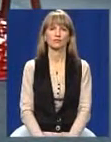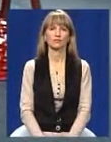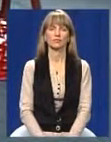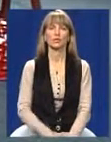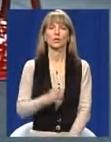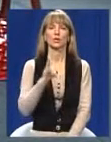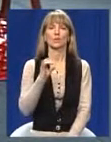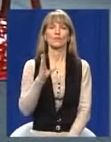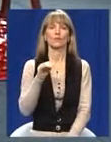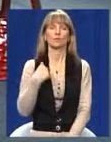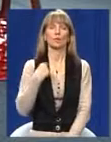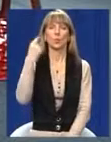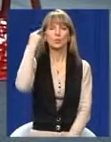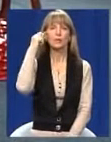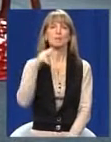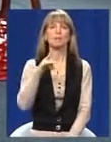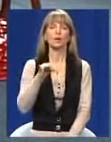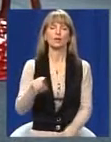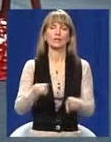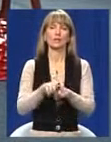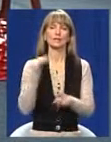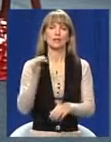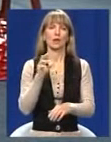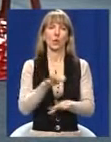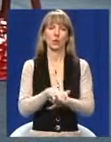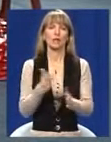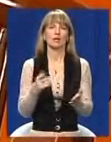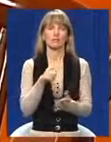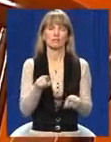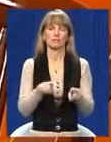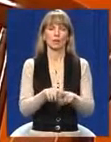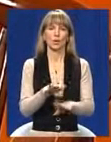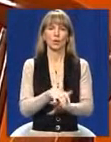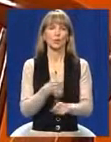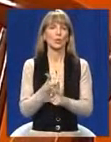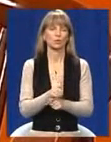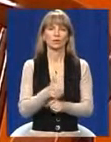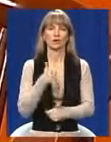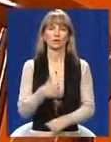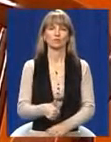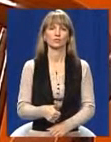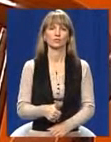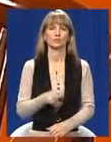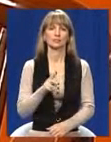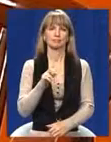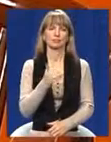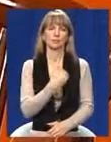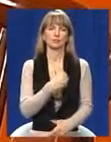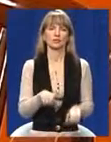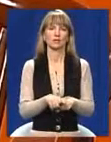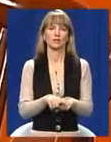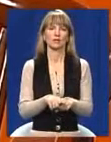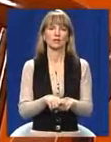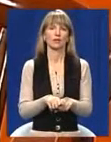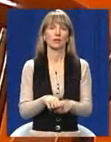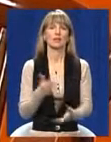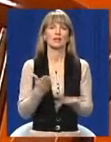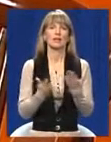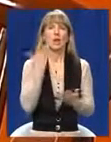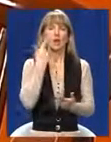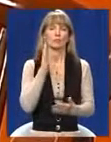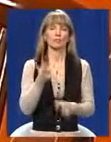Ну ось ми дізналися про такого цікавого котика. Як тобі такий котик? Дуже гарний. Ти б хотіла собі такого? Напевно, коли будемо